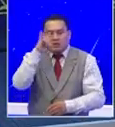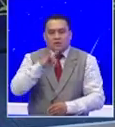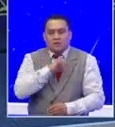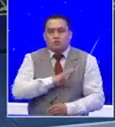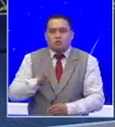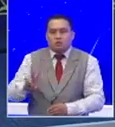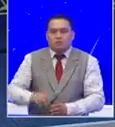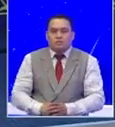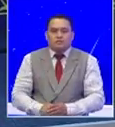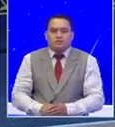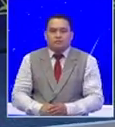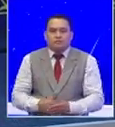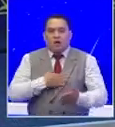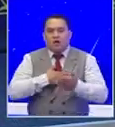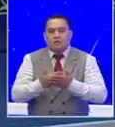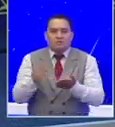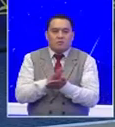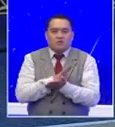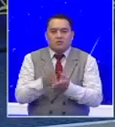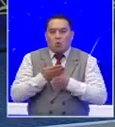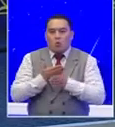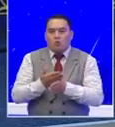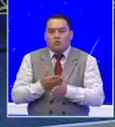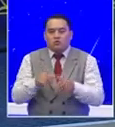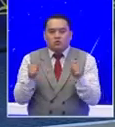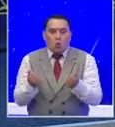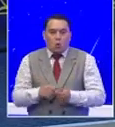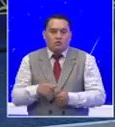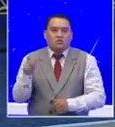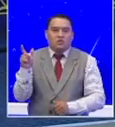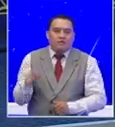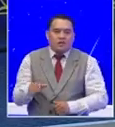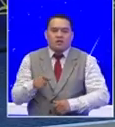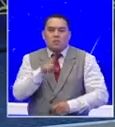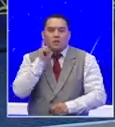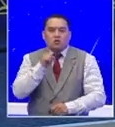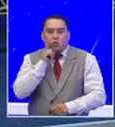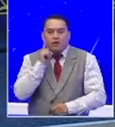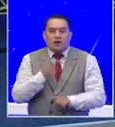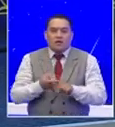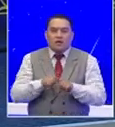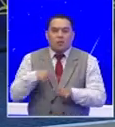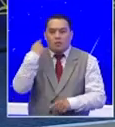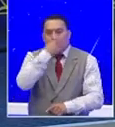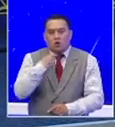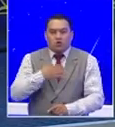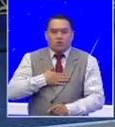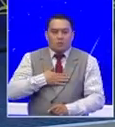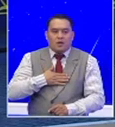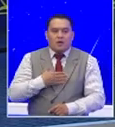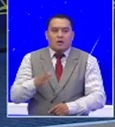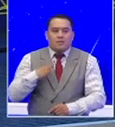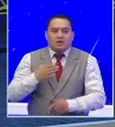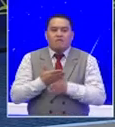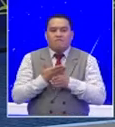Назарбаева. Волонтерство – это образ жизни современного цивилизованного человека, особенно молодого. Это лично мое мнение. Быть